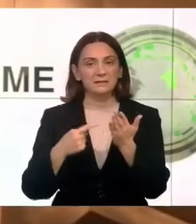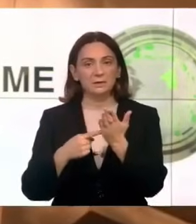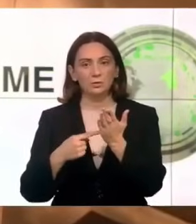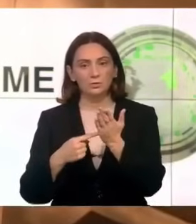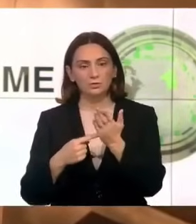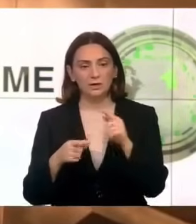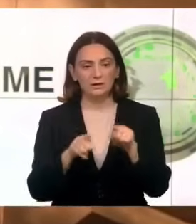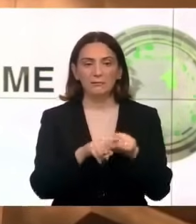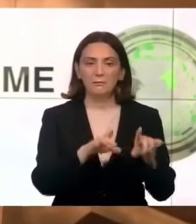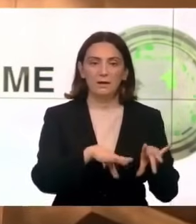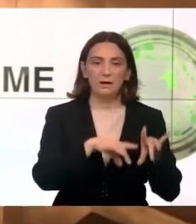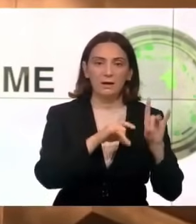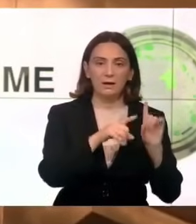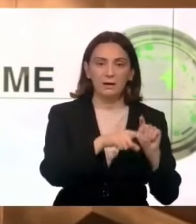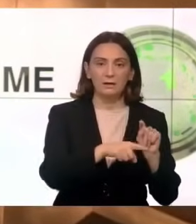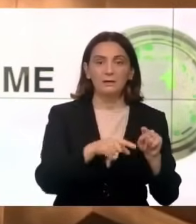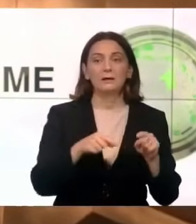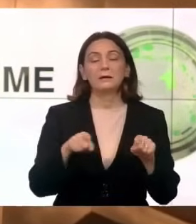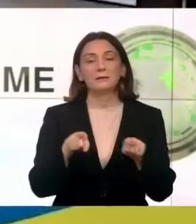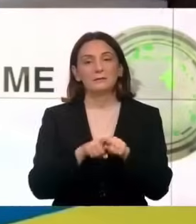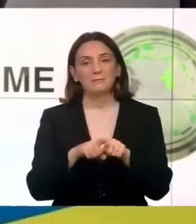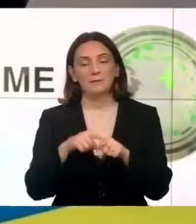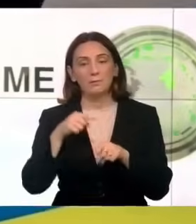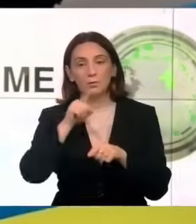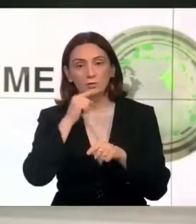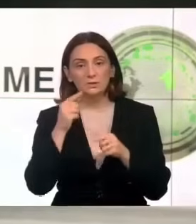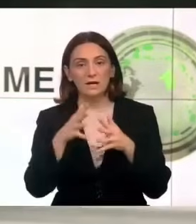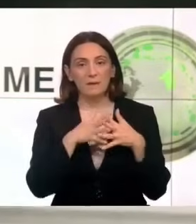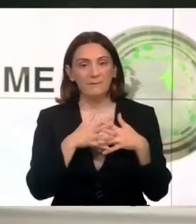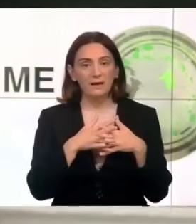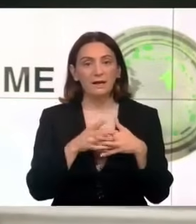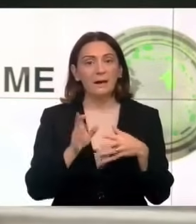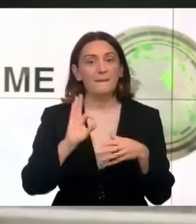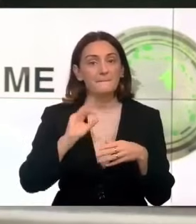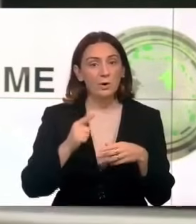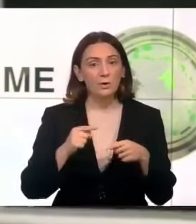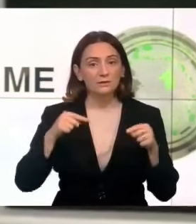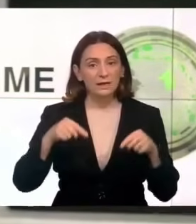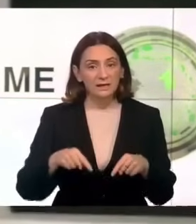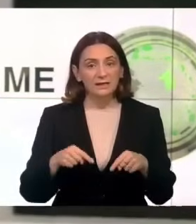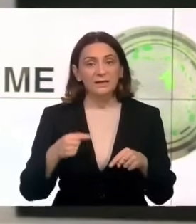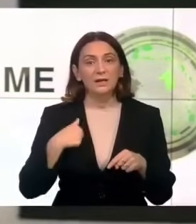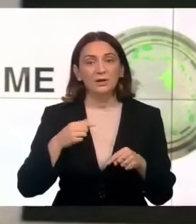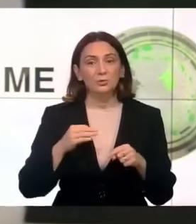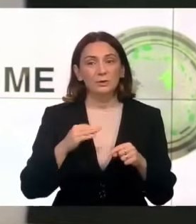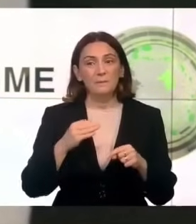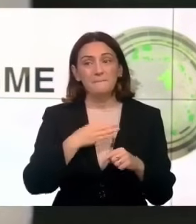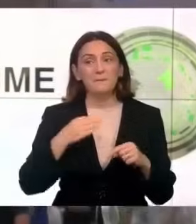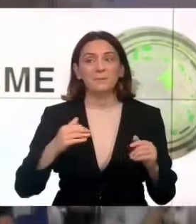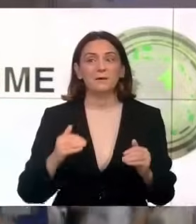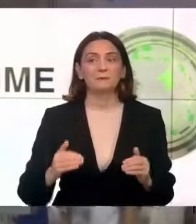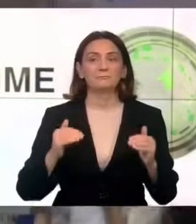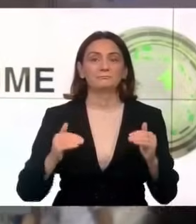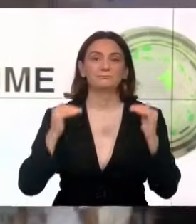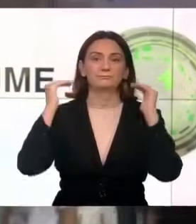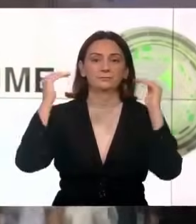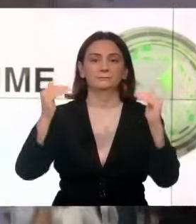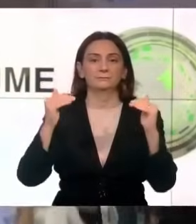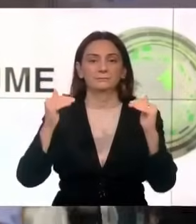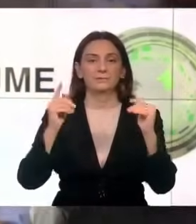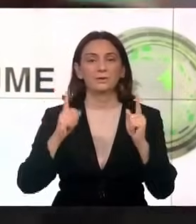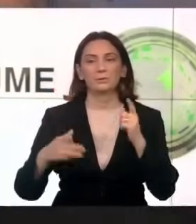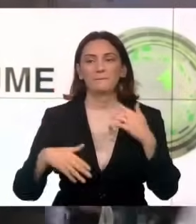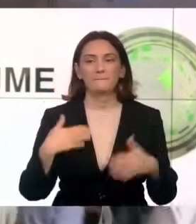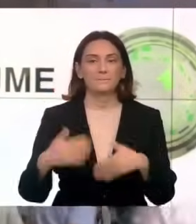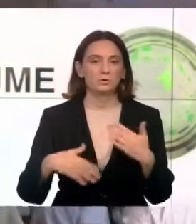të modernizuar dhe revolucionarizuar aftësitë e tyre ushtarake dhe të zbulimit. Është veçanërisht e domosdoshme që edhe ne të